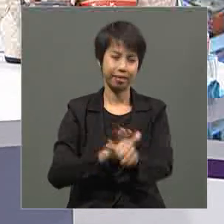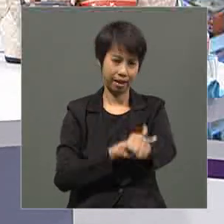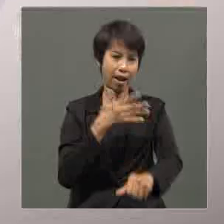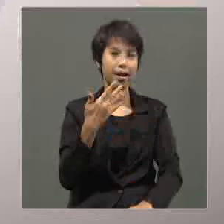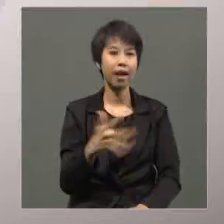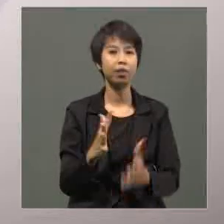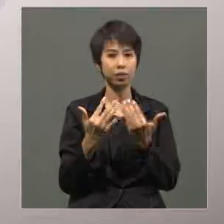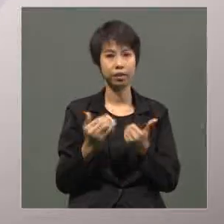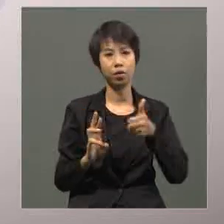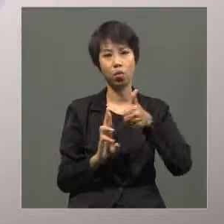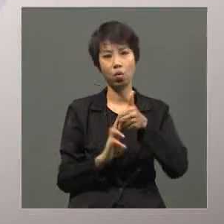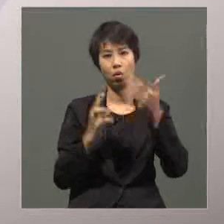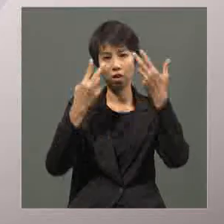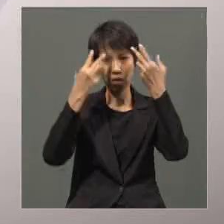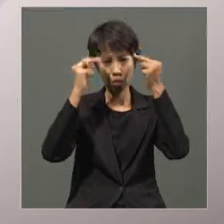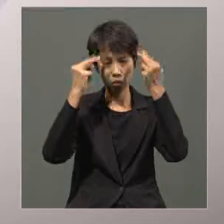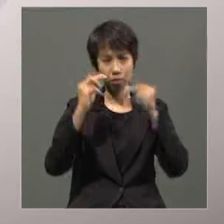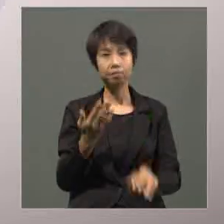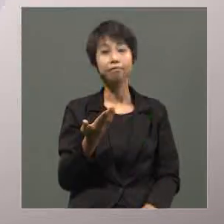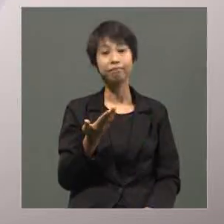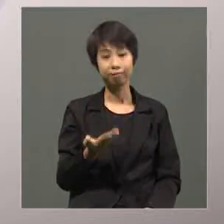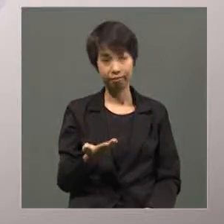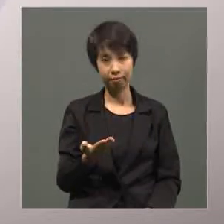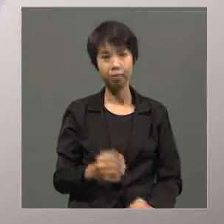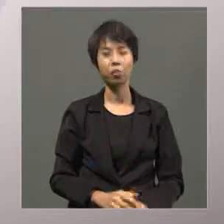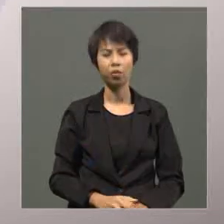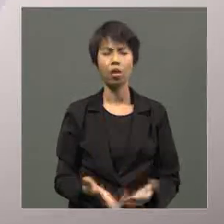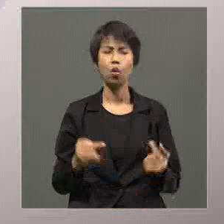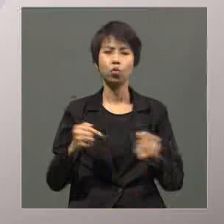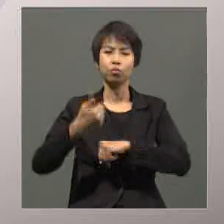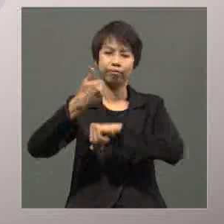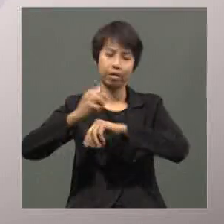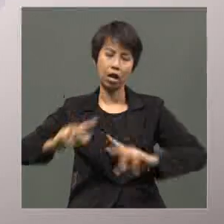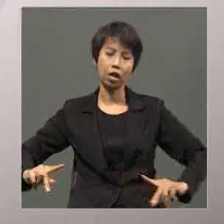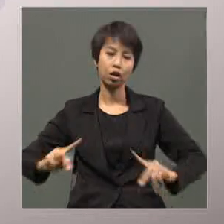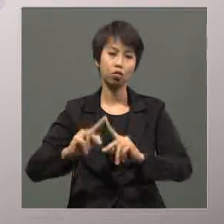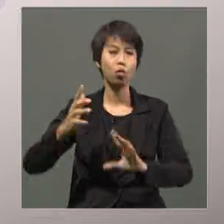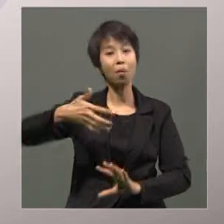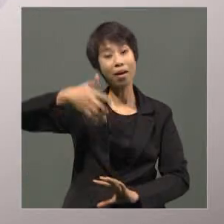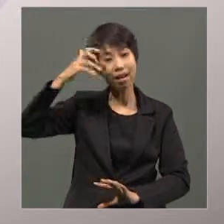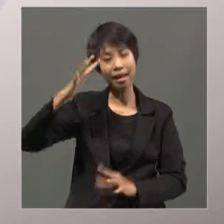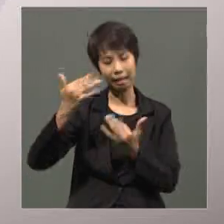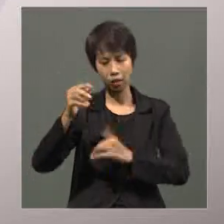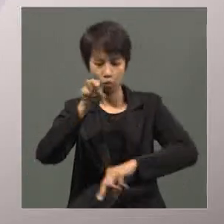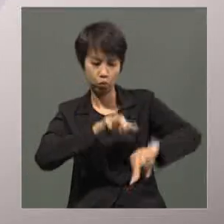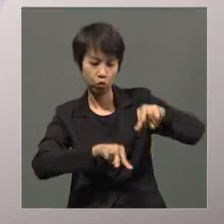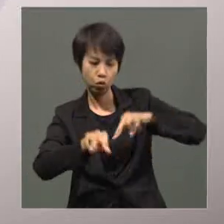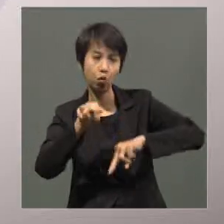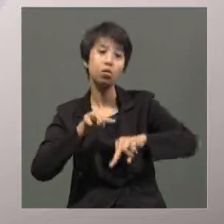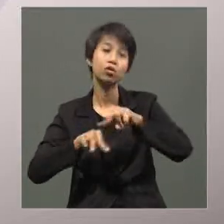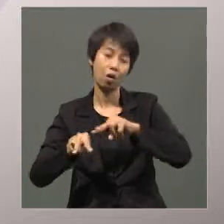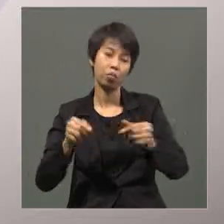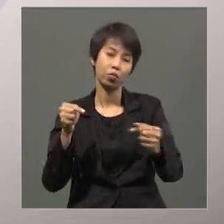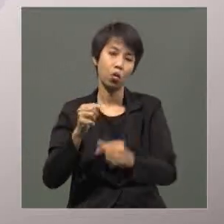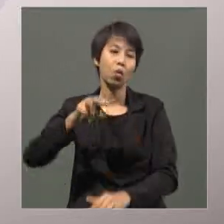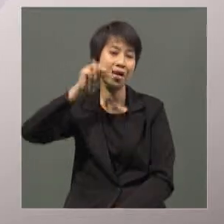ค่ะจากรองนายกรัฐมนตรีและรัฐมนตรีว่าการกระทรวงมหาดไทยระหว่างการเดินทางไปตรวจเยี่ยมแล้วก็มอบนโยบายการประปาน